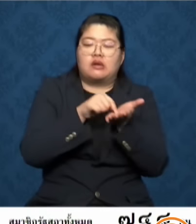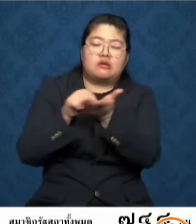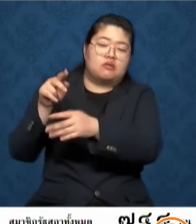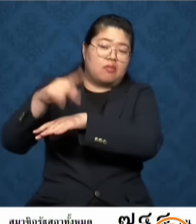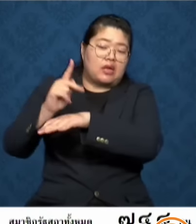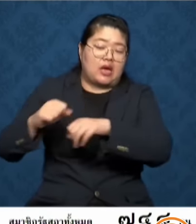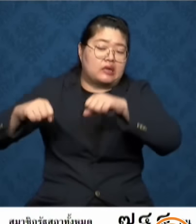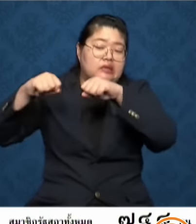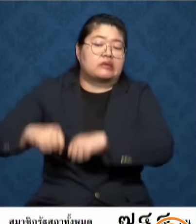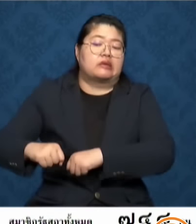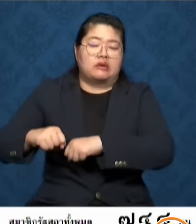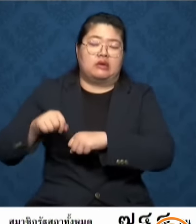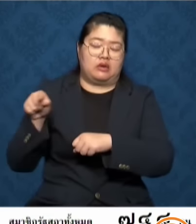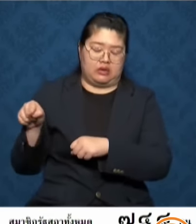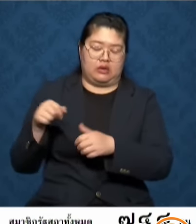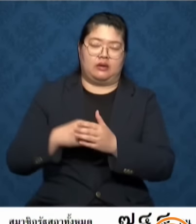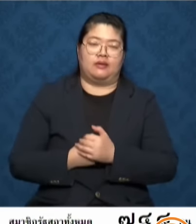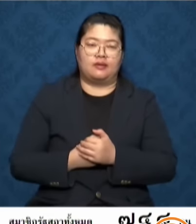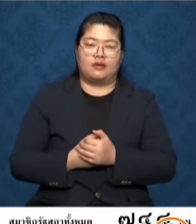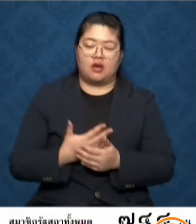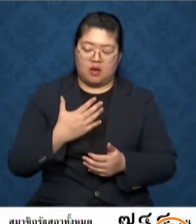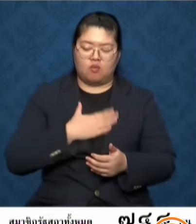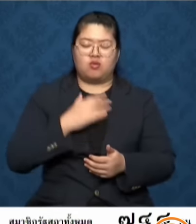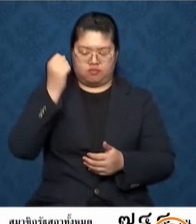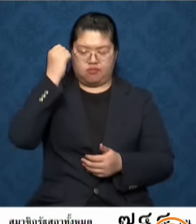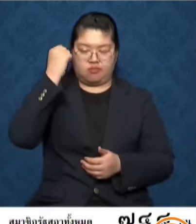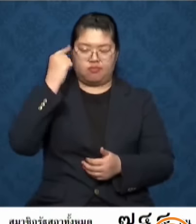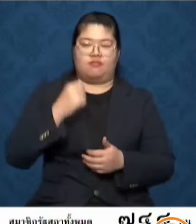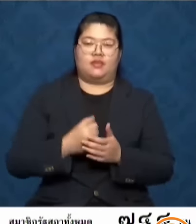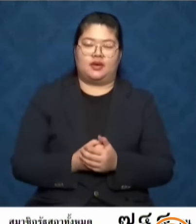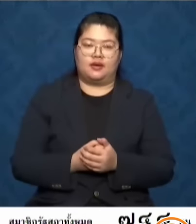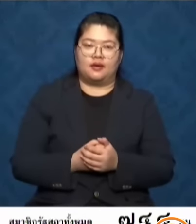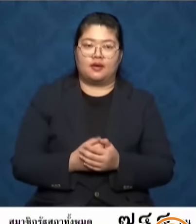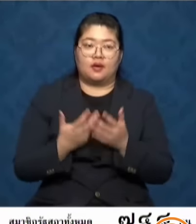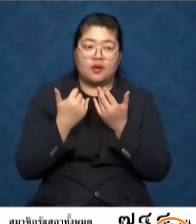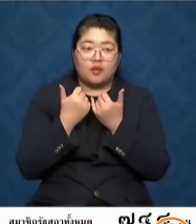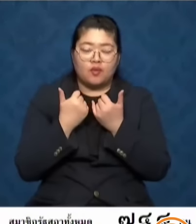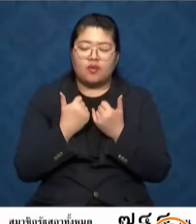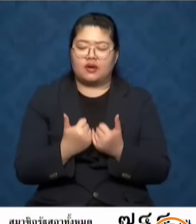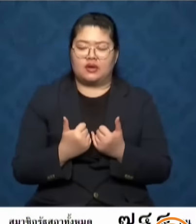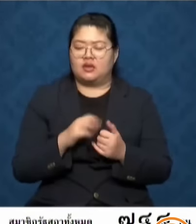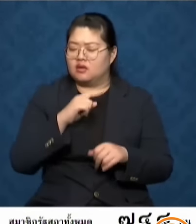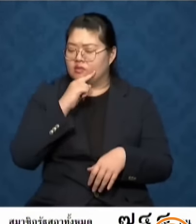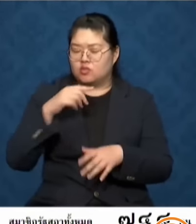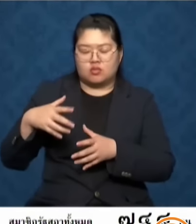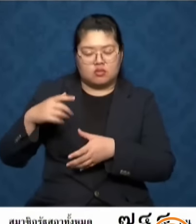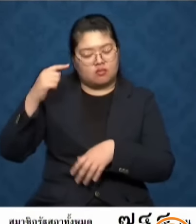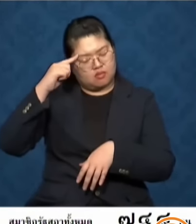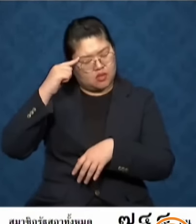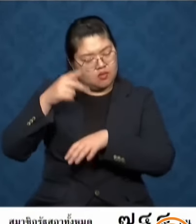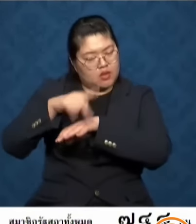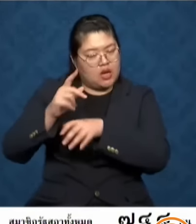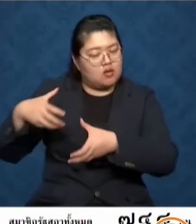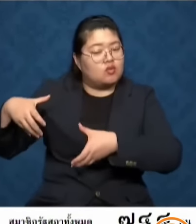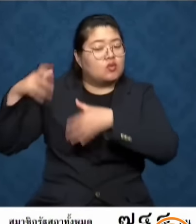ระทำการตสนใจดังเกลาวจากนั้ครัผมเข้ใจดี วถึแ้วัี้ท่านจะตสใจทบถวนแลตัดสนใจบนจ